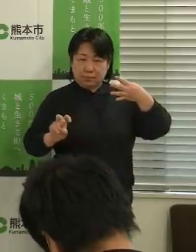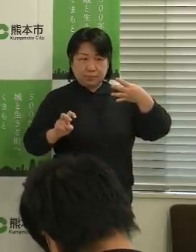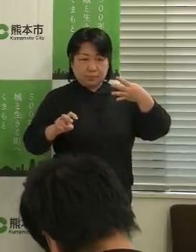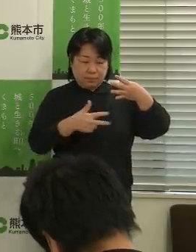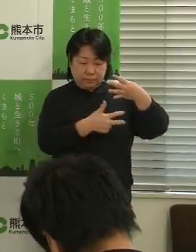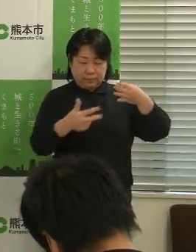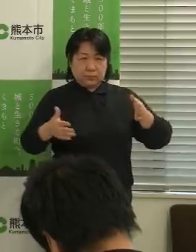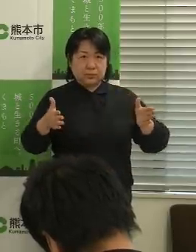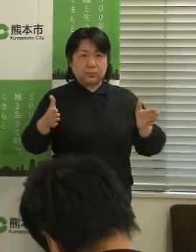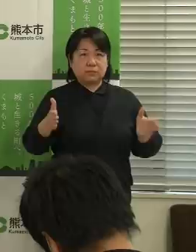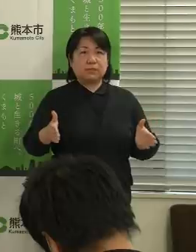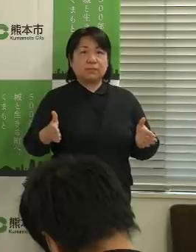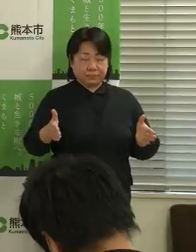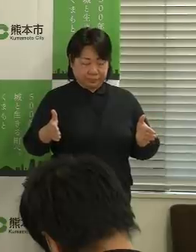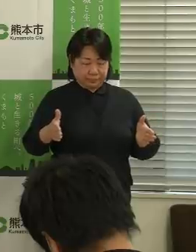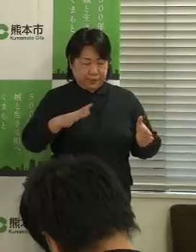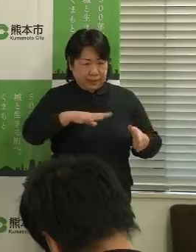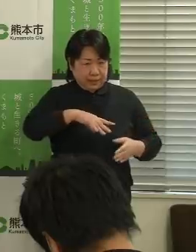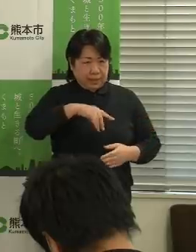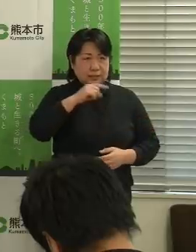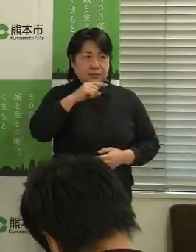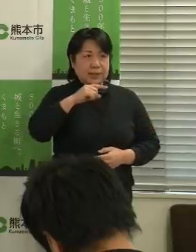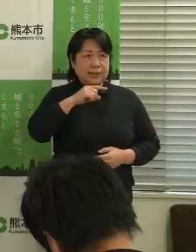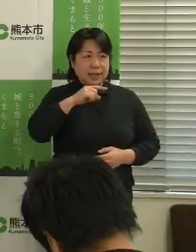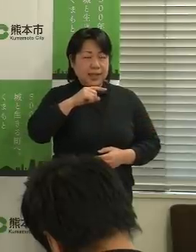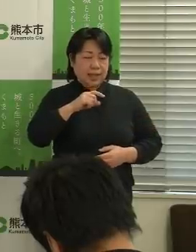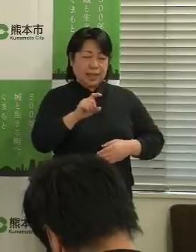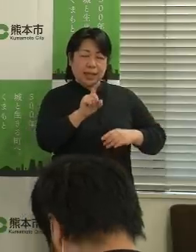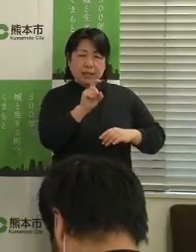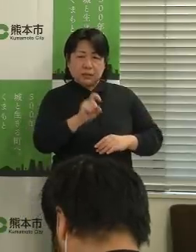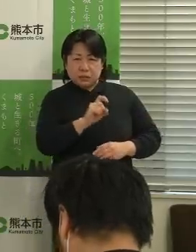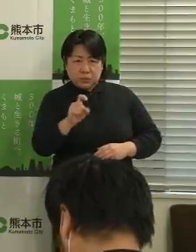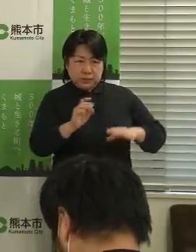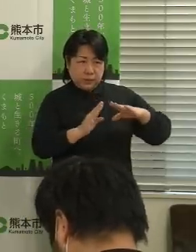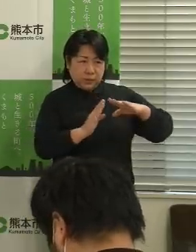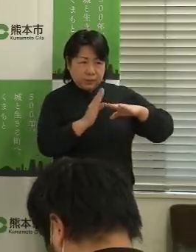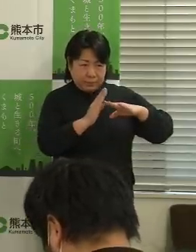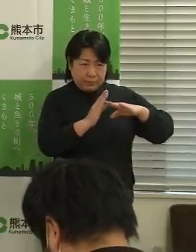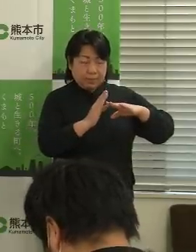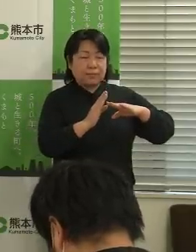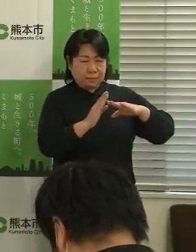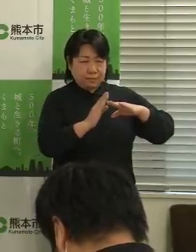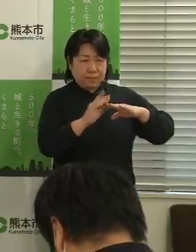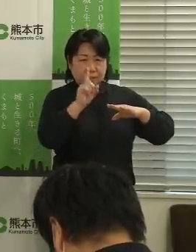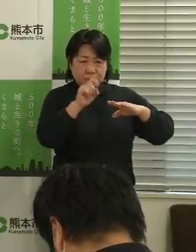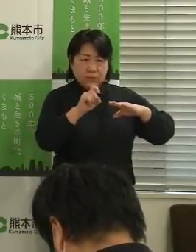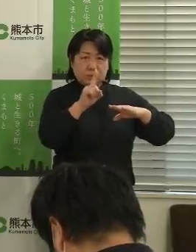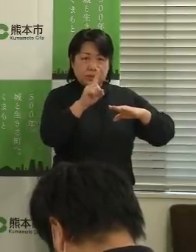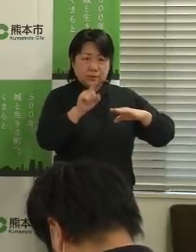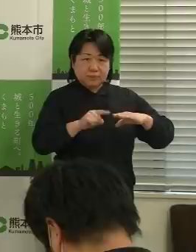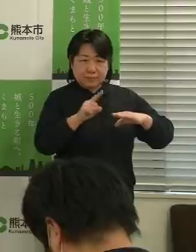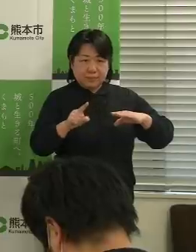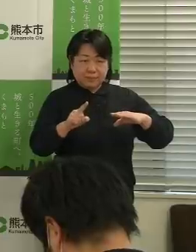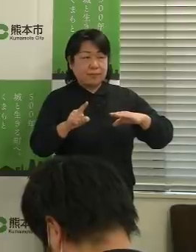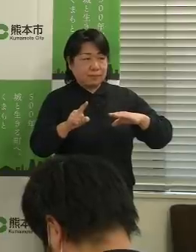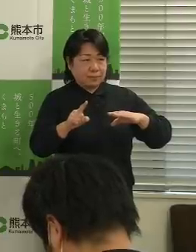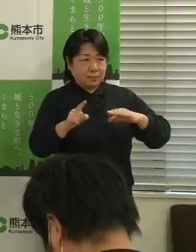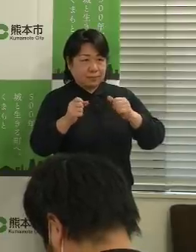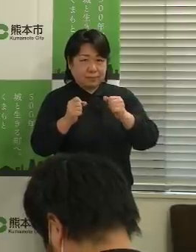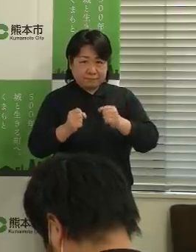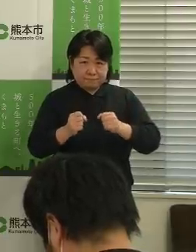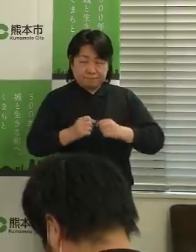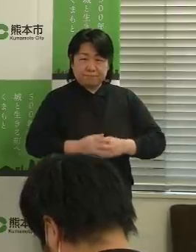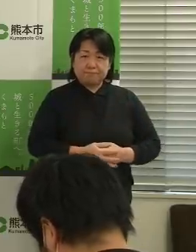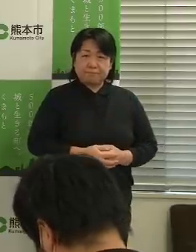の1週間に初めて2桁となる新規感染者11名が確認をされまして